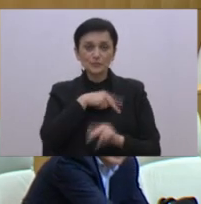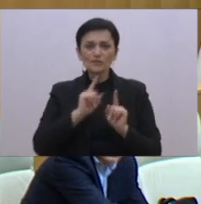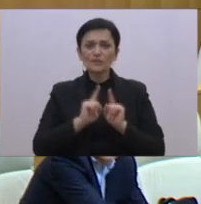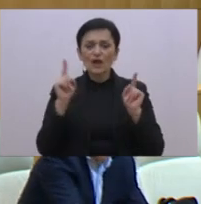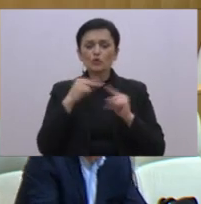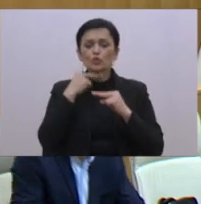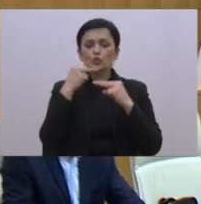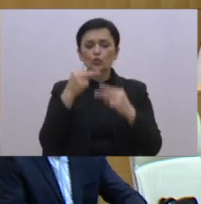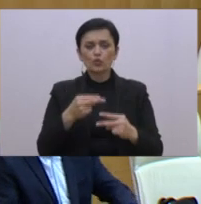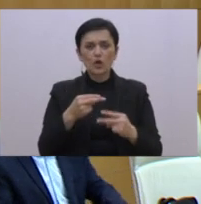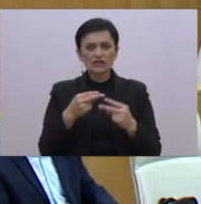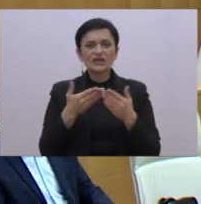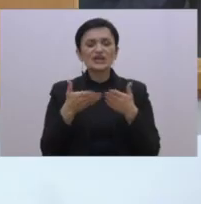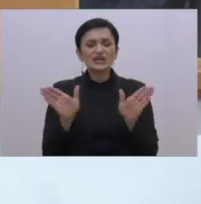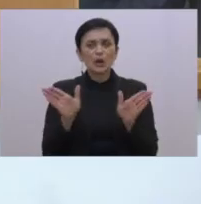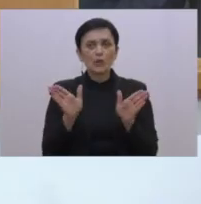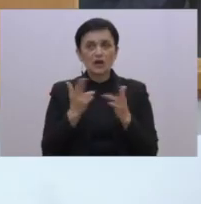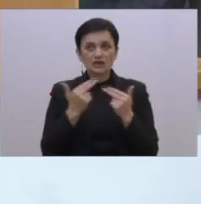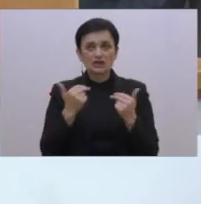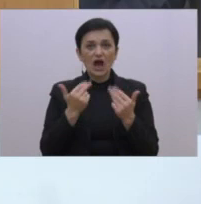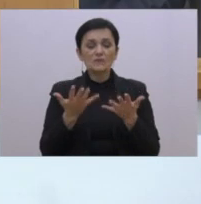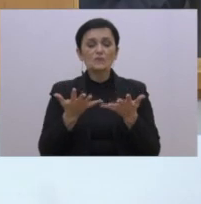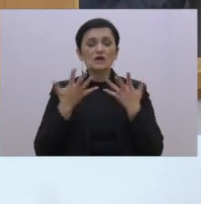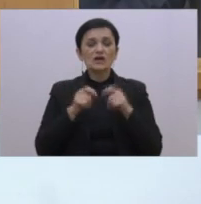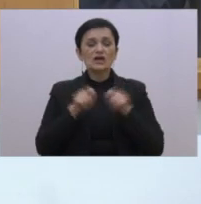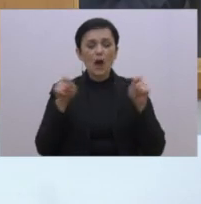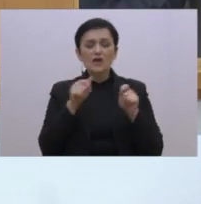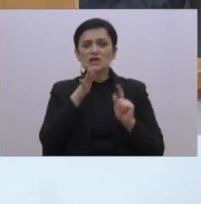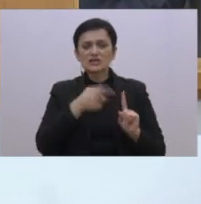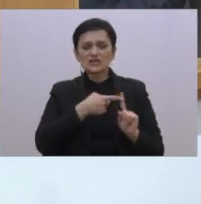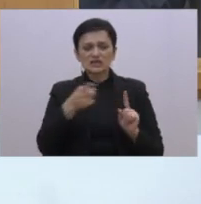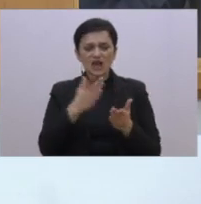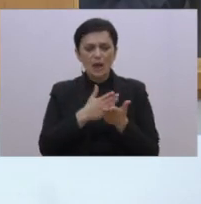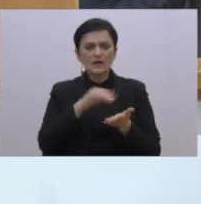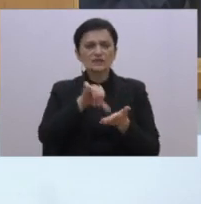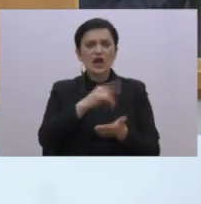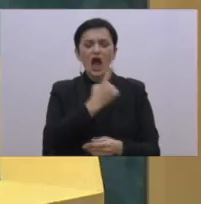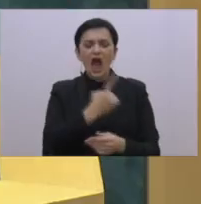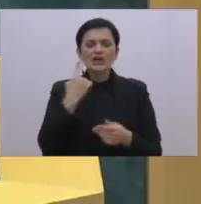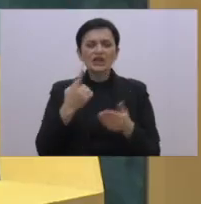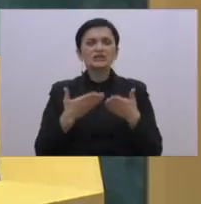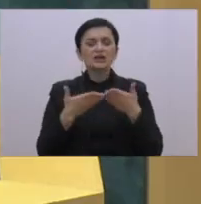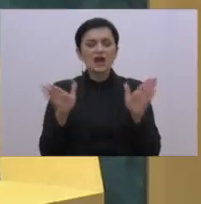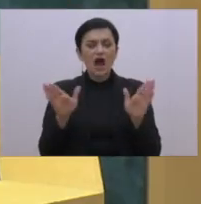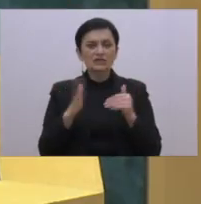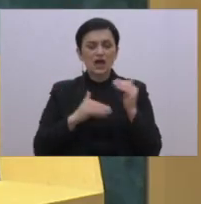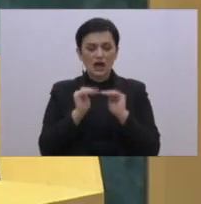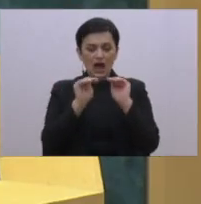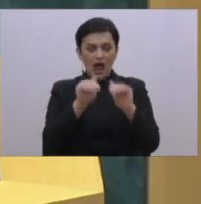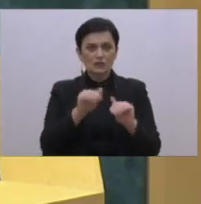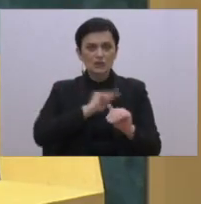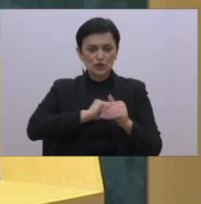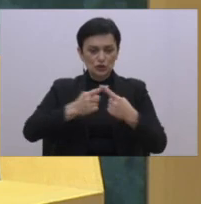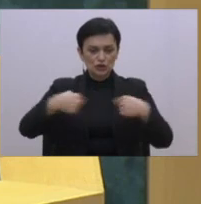განსაკუთრებულ ყურადღებას აქცევს ღიაობას და გამჭვირვალობას. დამხრივ წლებია წარმოადგენს ერთ-ერთ ყველაზე გახსნილ და ხელმისაწვდომ